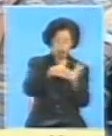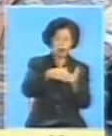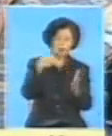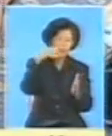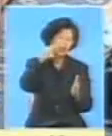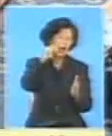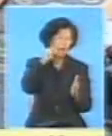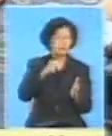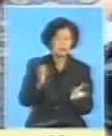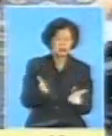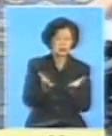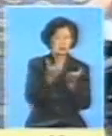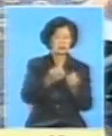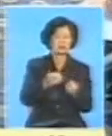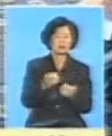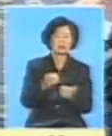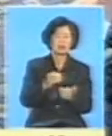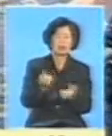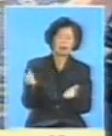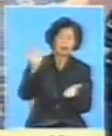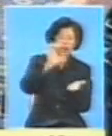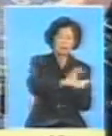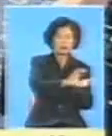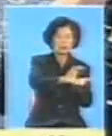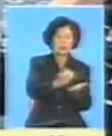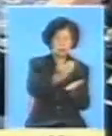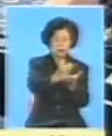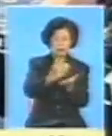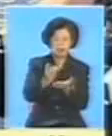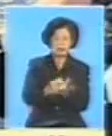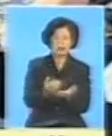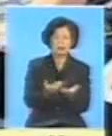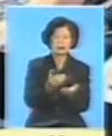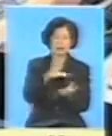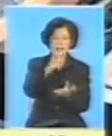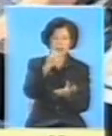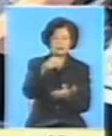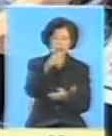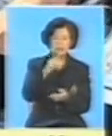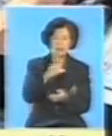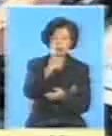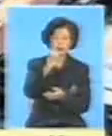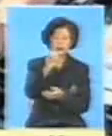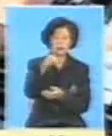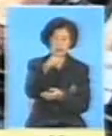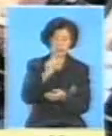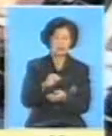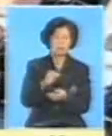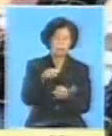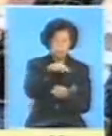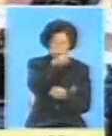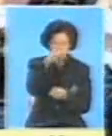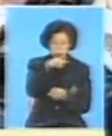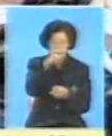ริมโน่นนี่เขาไม่ต้องลงทุนลงแรงแล้วเขาก็แบ่งปันผลประโยชน์ไป 50% 60% ออกแรงมาเพื่อไปดูแลพ่อ